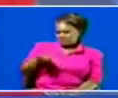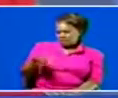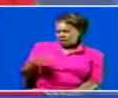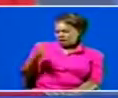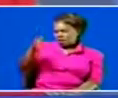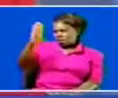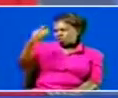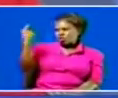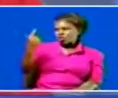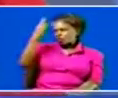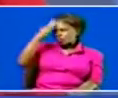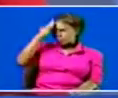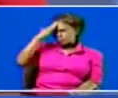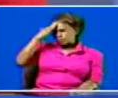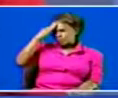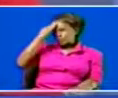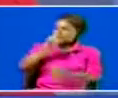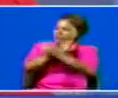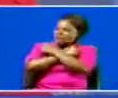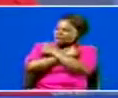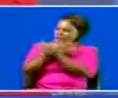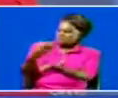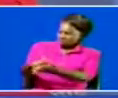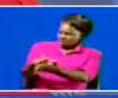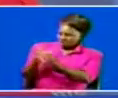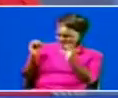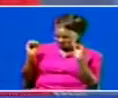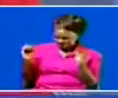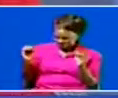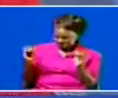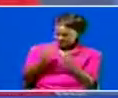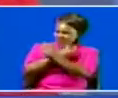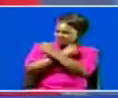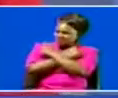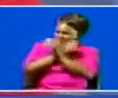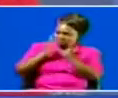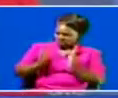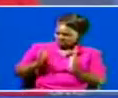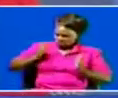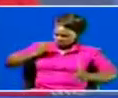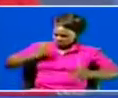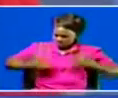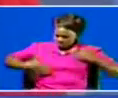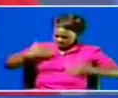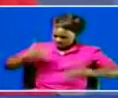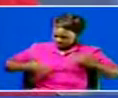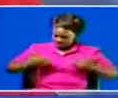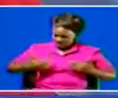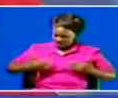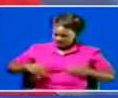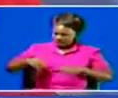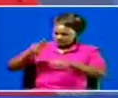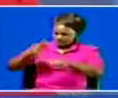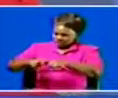yake. Usimpende mtu kwa pesa. Mpende mtu kwa utu. Yule umekaa na